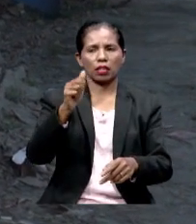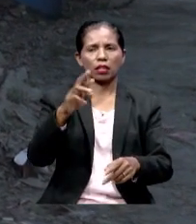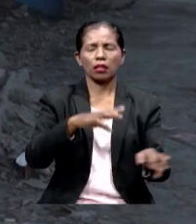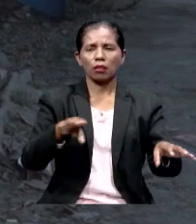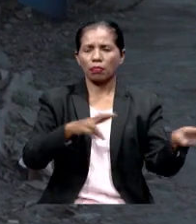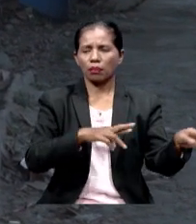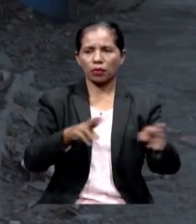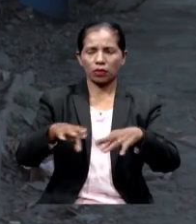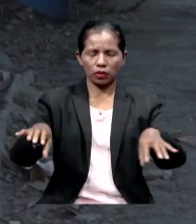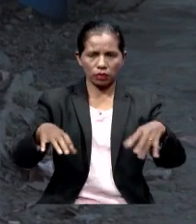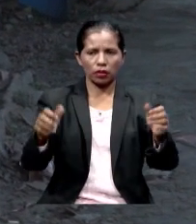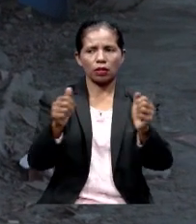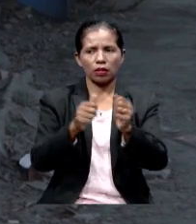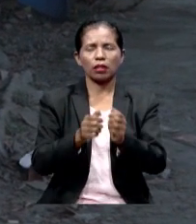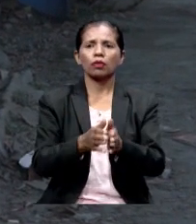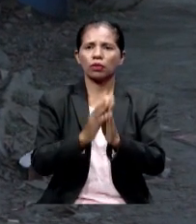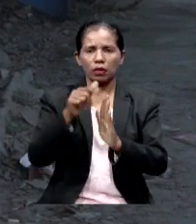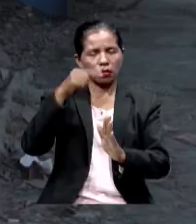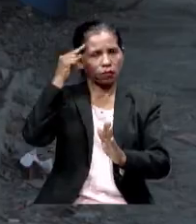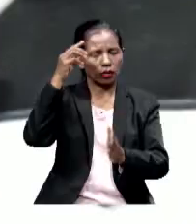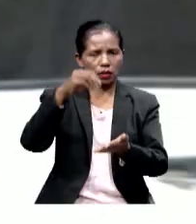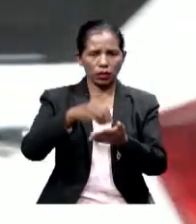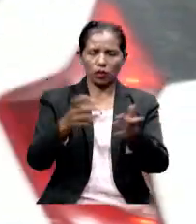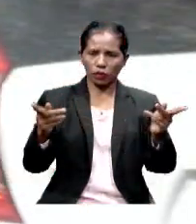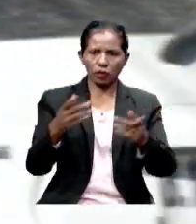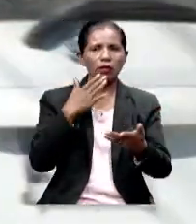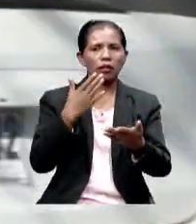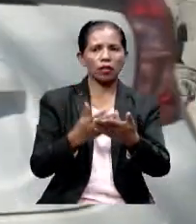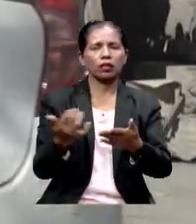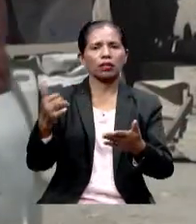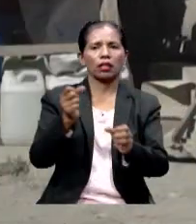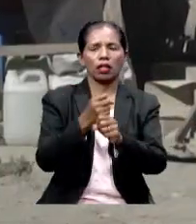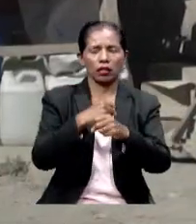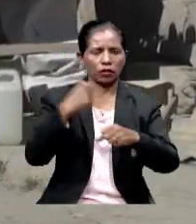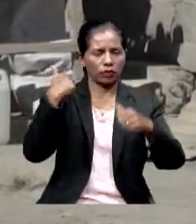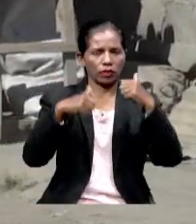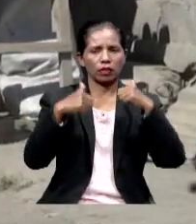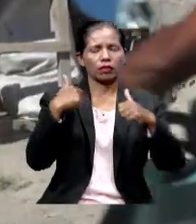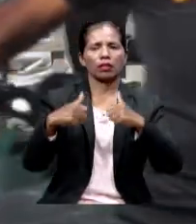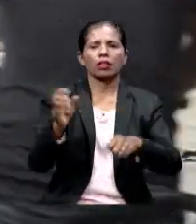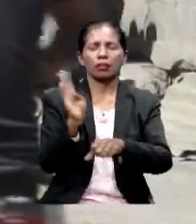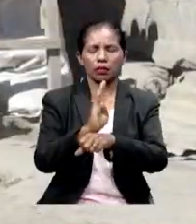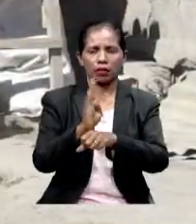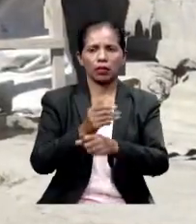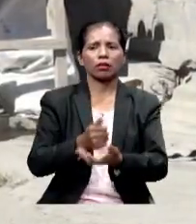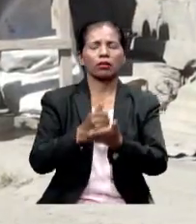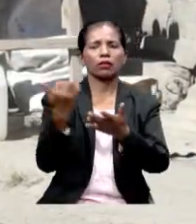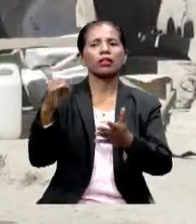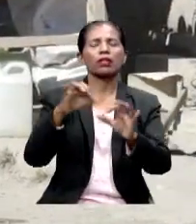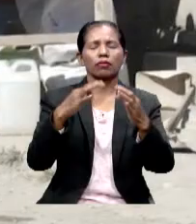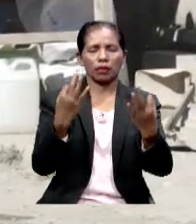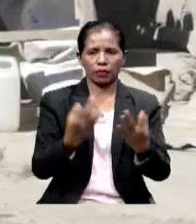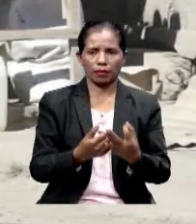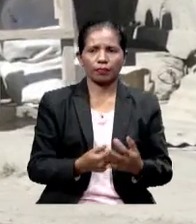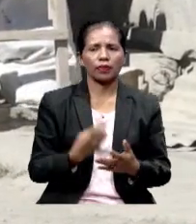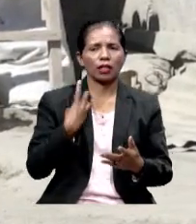ho di sobu baraka ne, mebe husu governo atu kria condição, atu sira halau na fatin atividade negosio ho di sustenta familia malaran. Bam